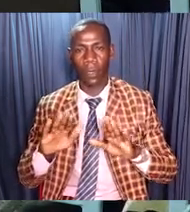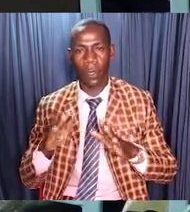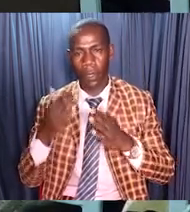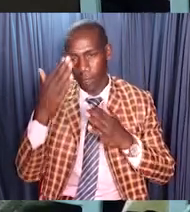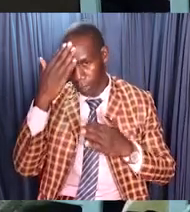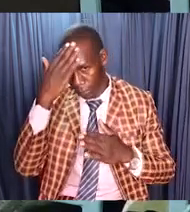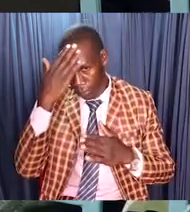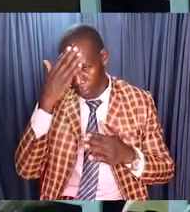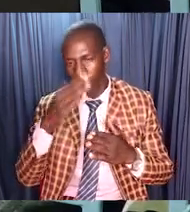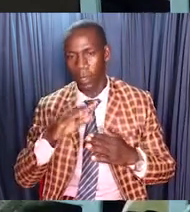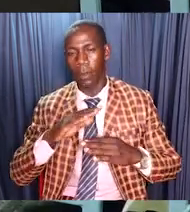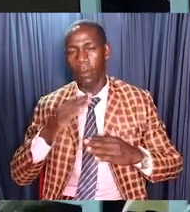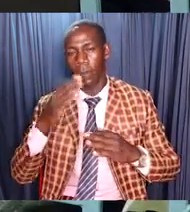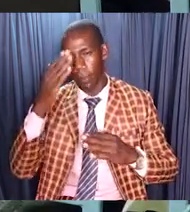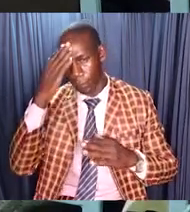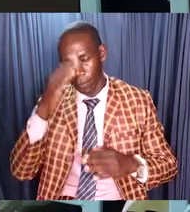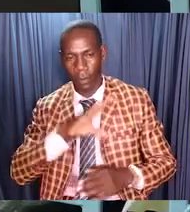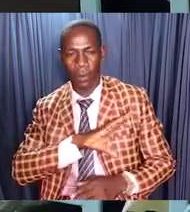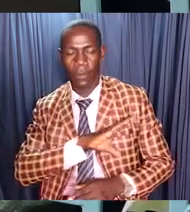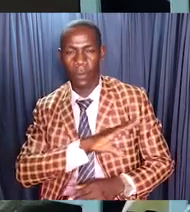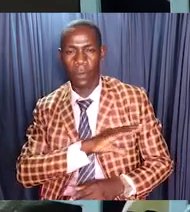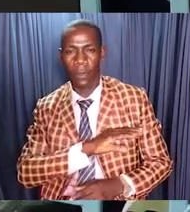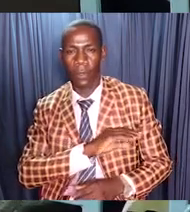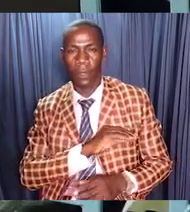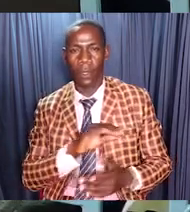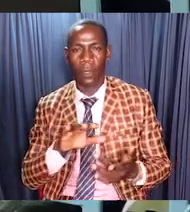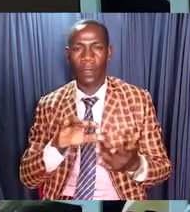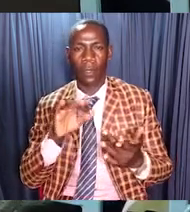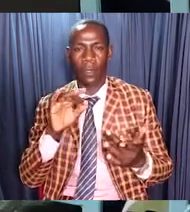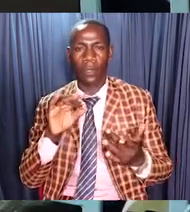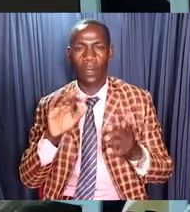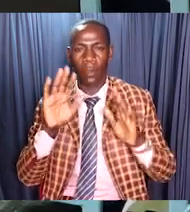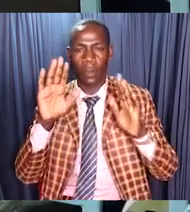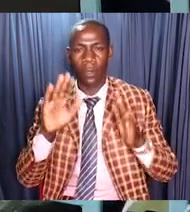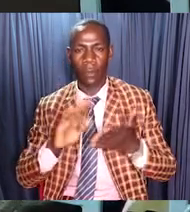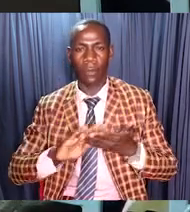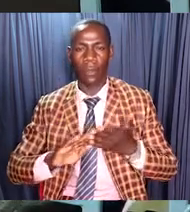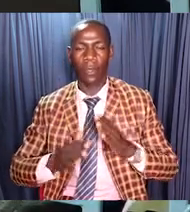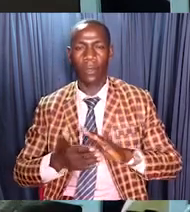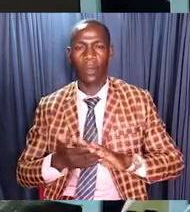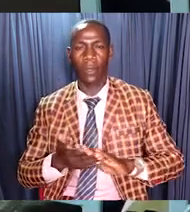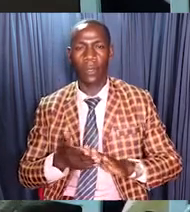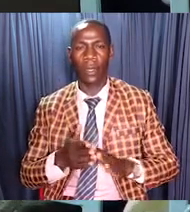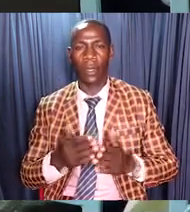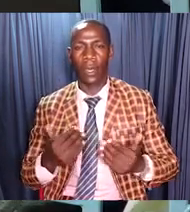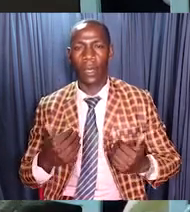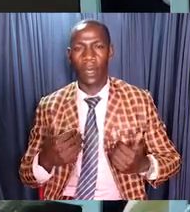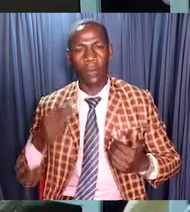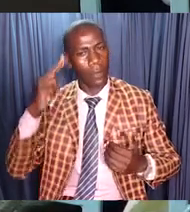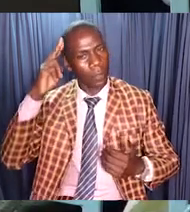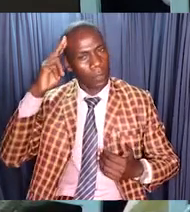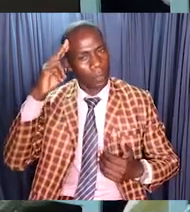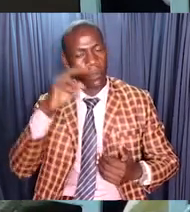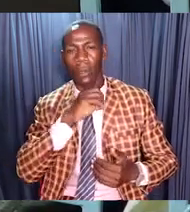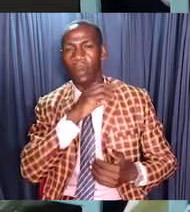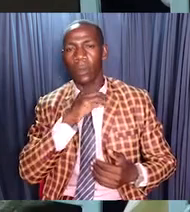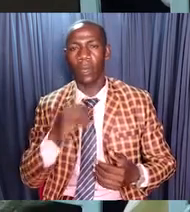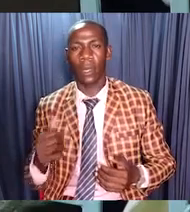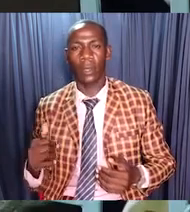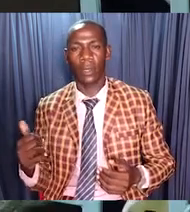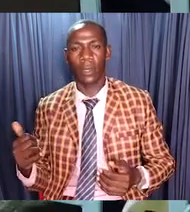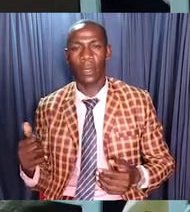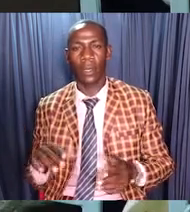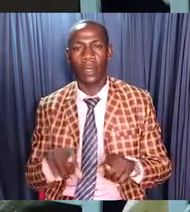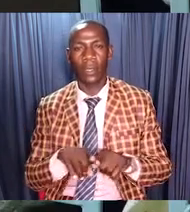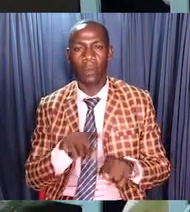unyenyekevu, upole, uvumilivu, mkichukuliana na kusameheana, mtu akiwa na sababu ya kumlaumu mwenzake,